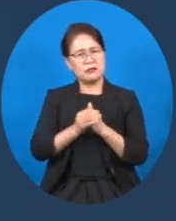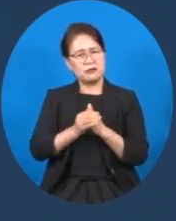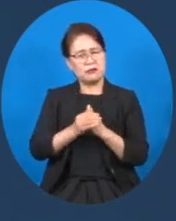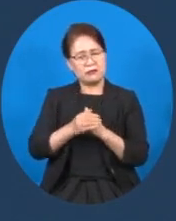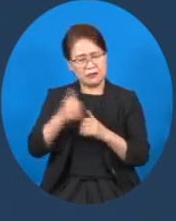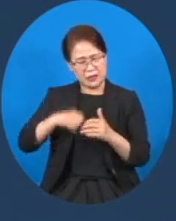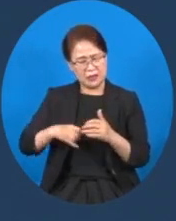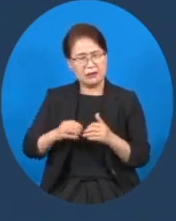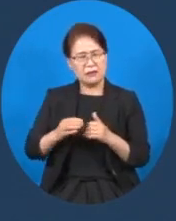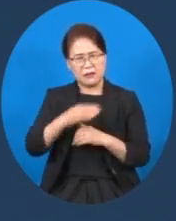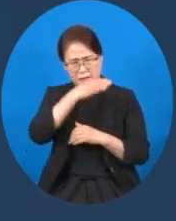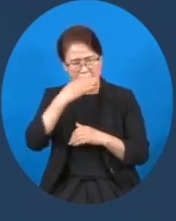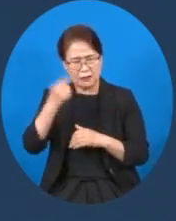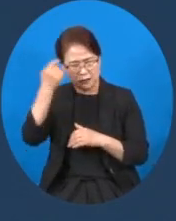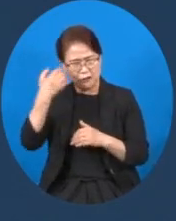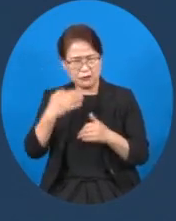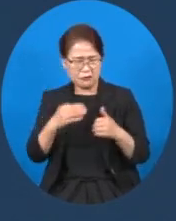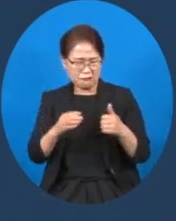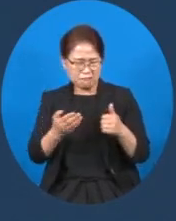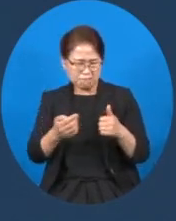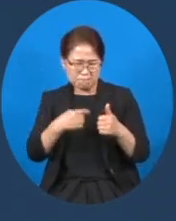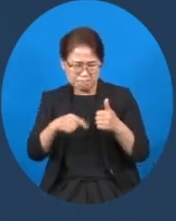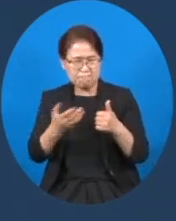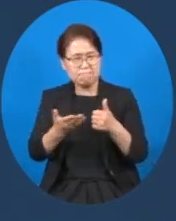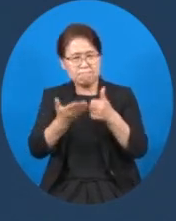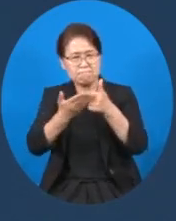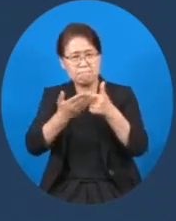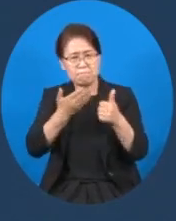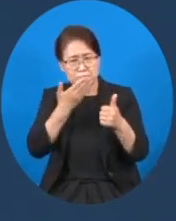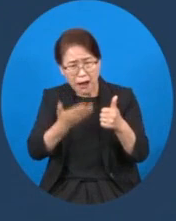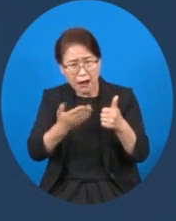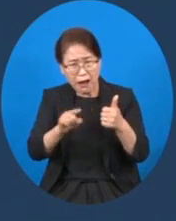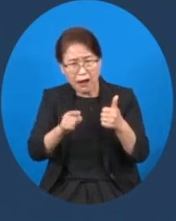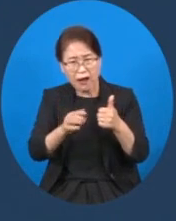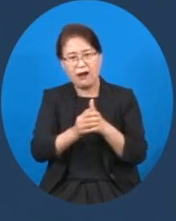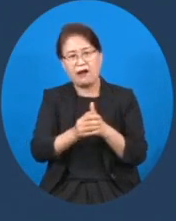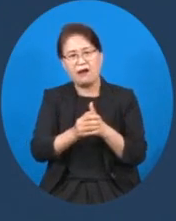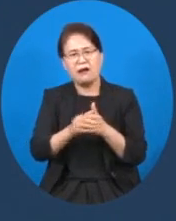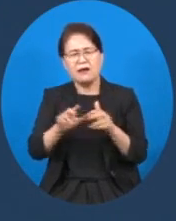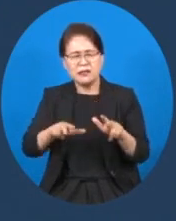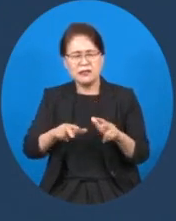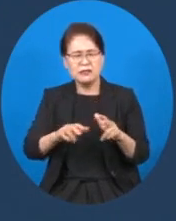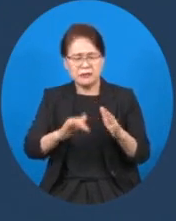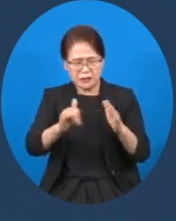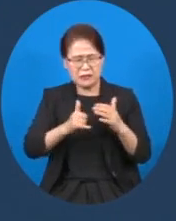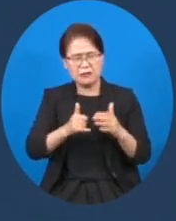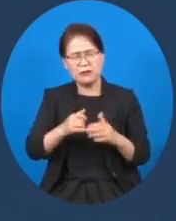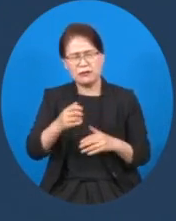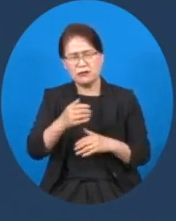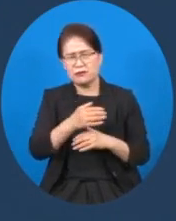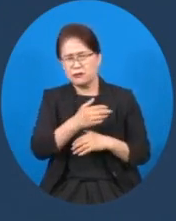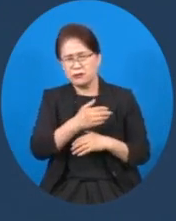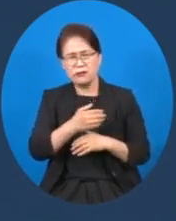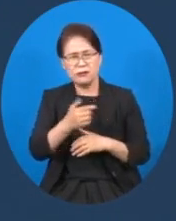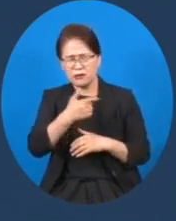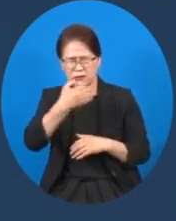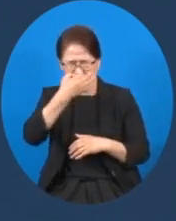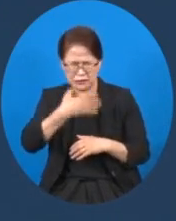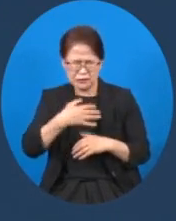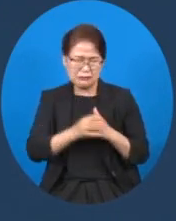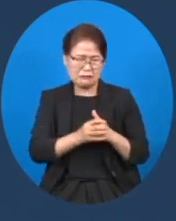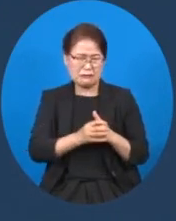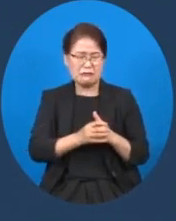반듯하게 내가 영적으로 교육할 수 있었어. 근데 지금 우리가 살고 있는 시대가 너무나 음란하고,